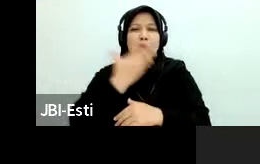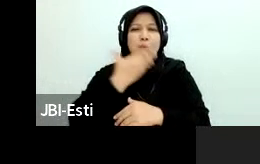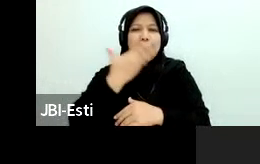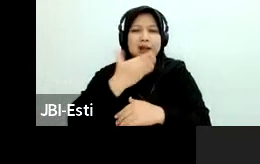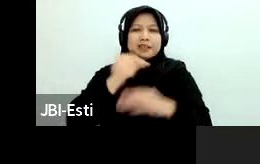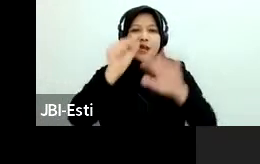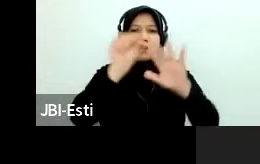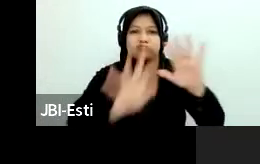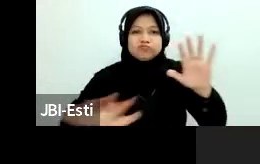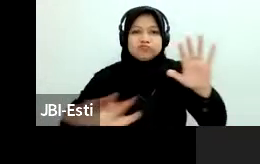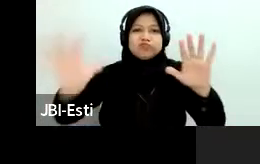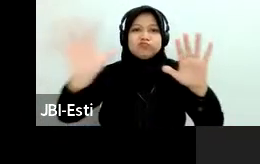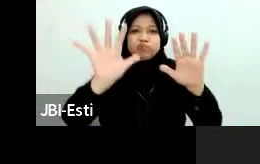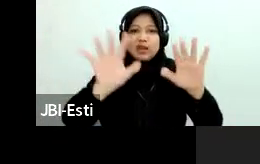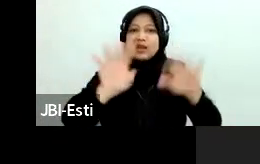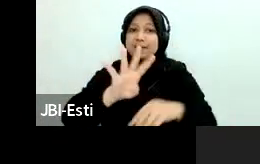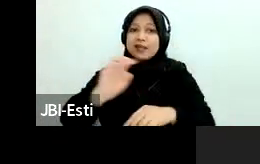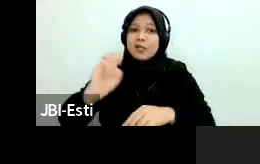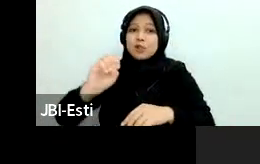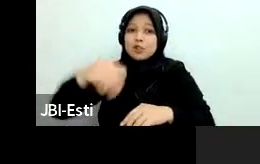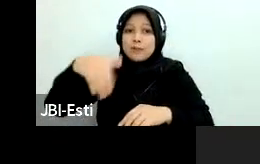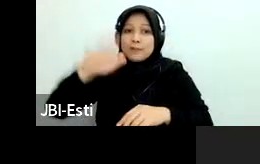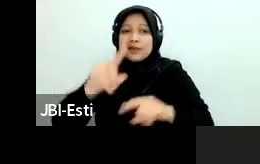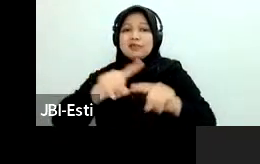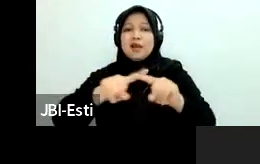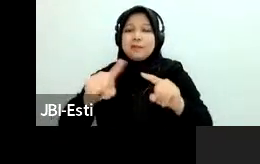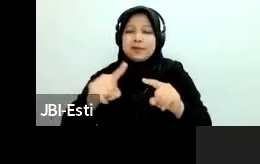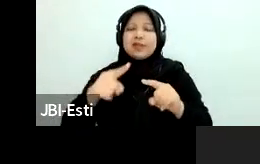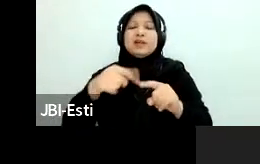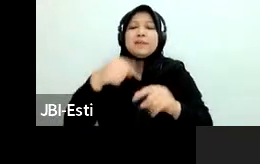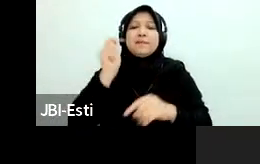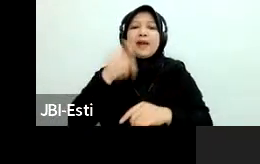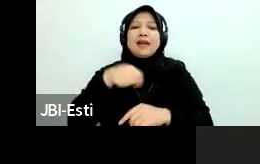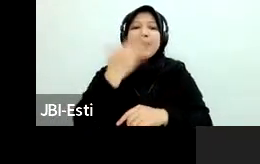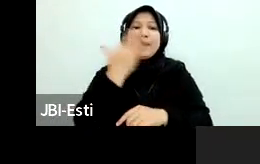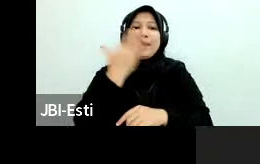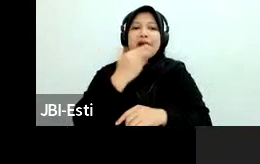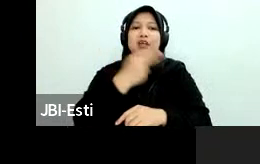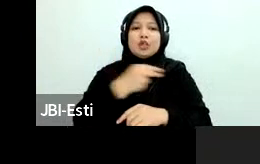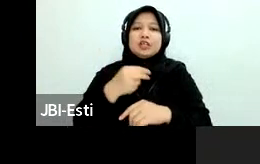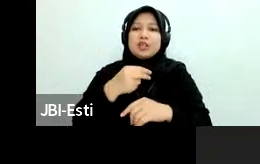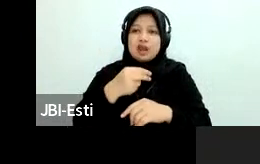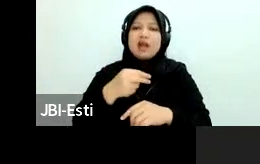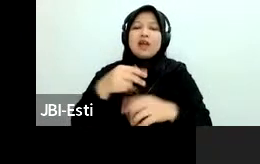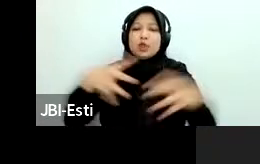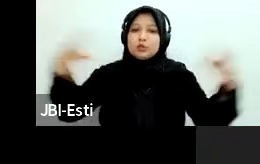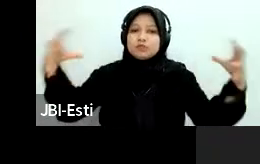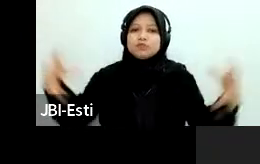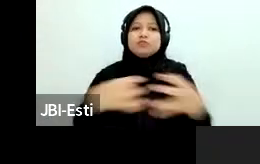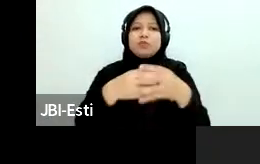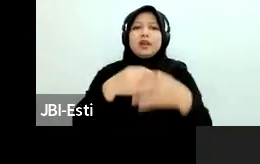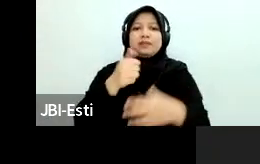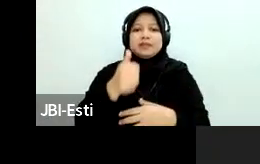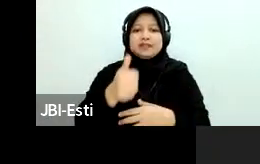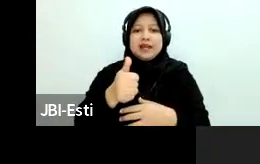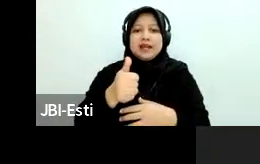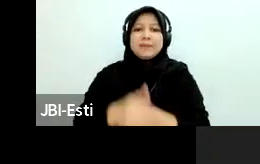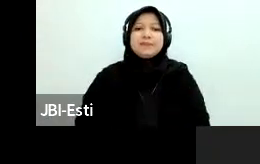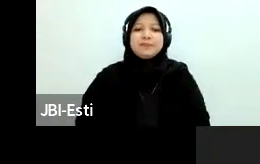pada perkembangannya bahasa Indonesia itu lebih merefleksikan realitas politik daripada linguistik